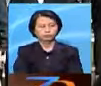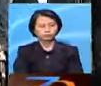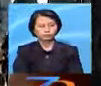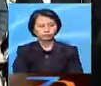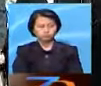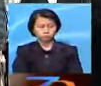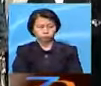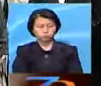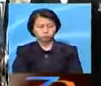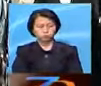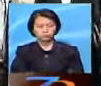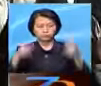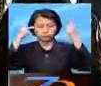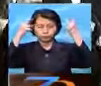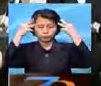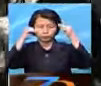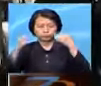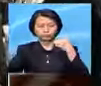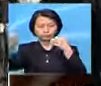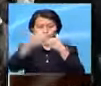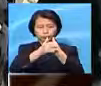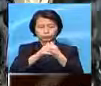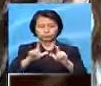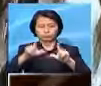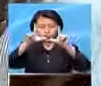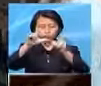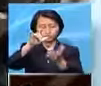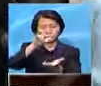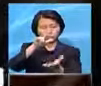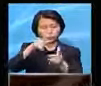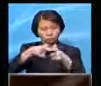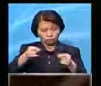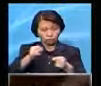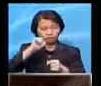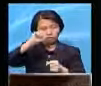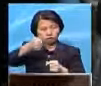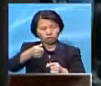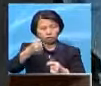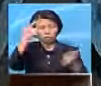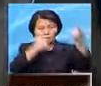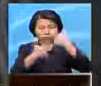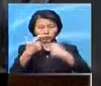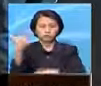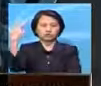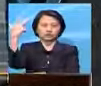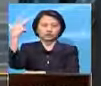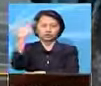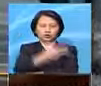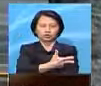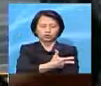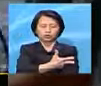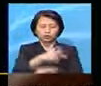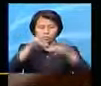melaporkan Perdana Menteri dijangka tiba di Tokyo esok bagi memulakan lawatan selama t